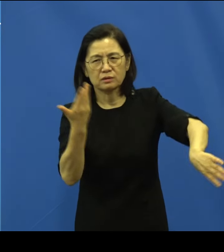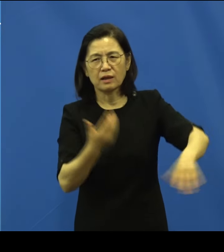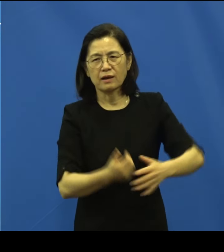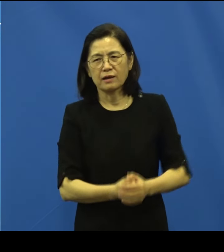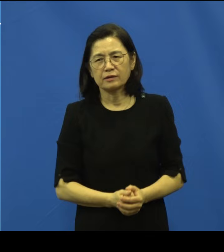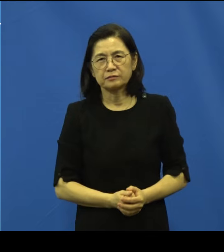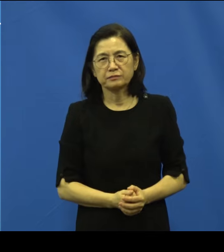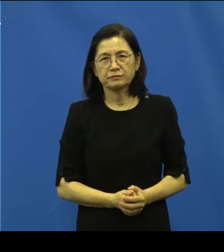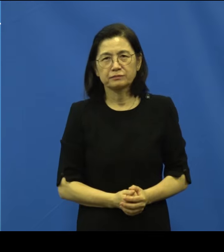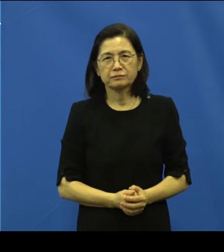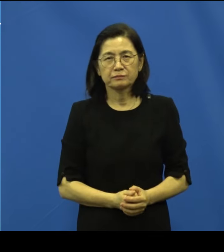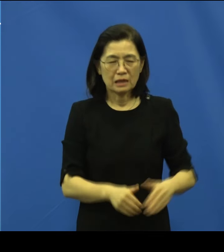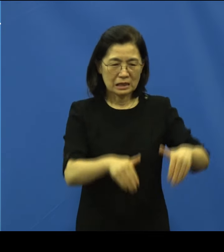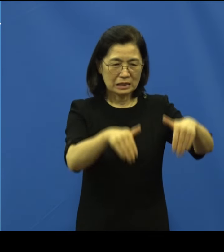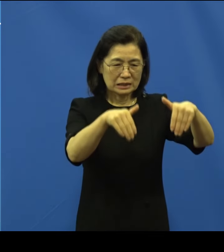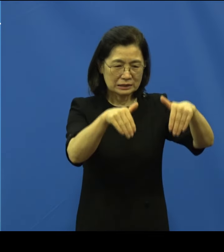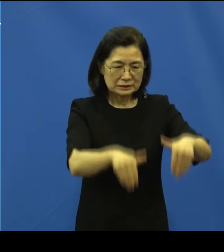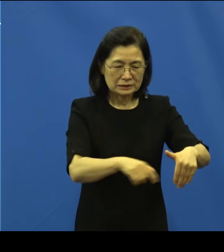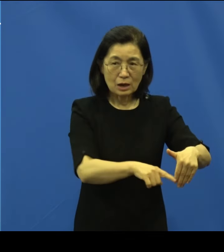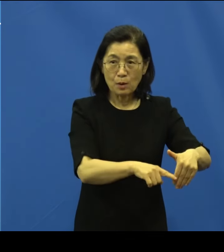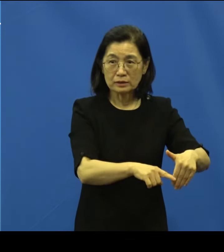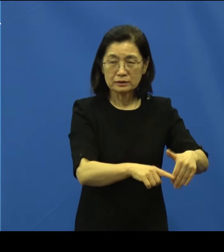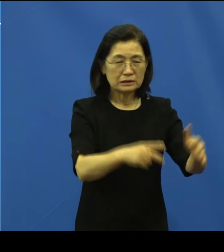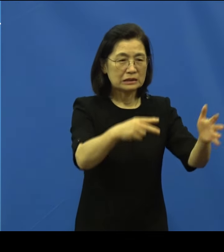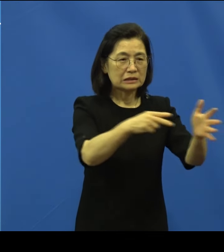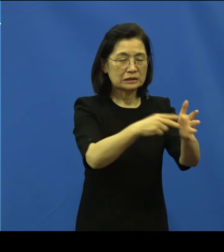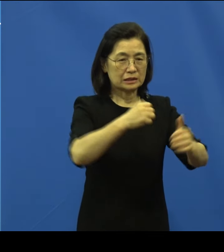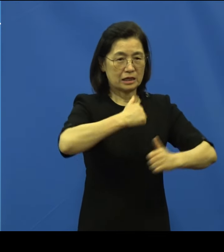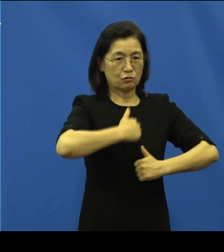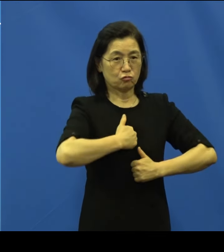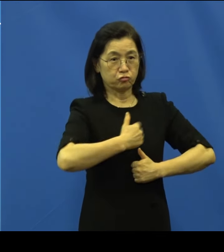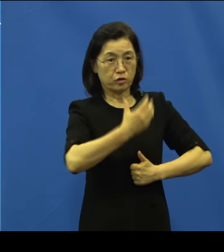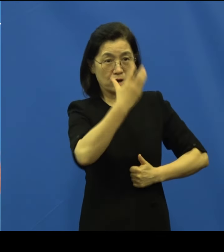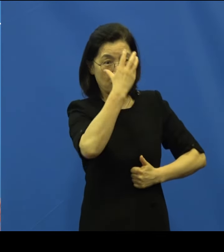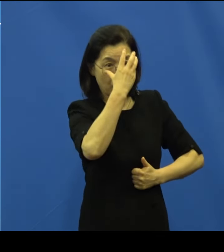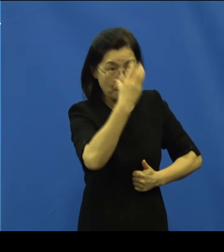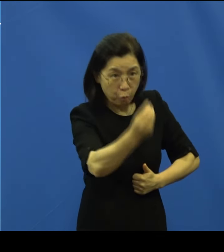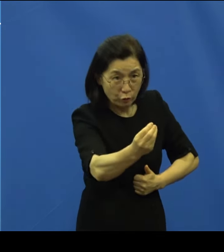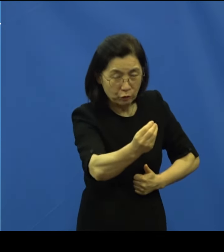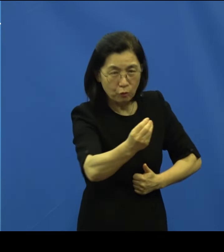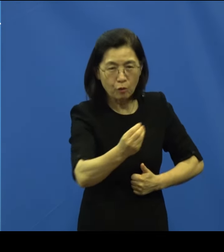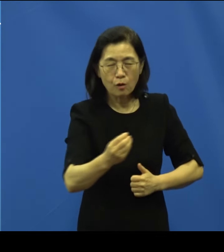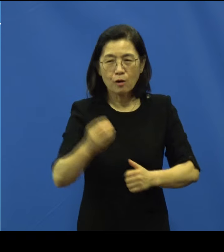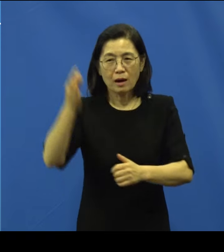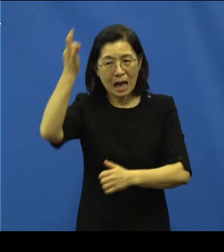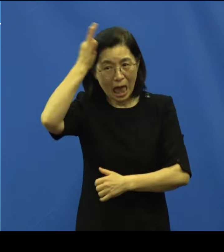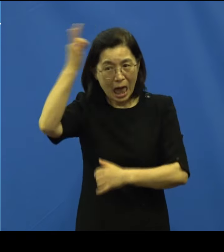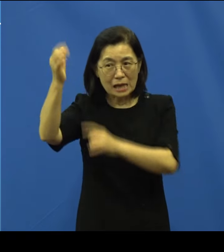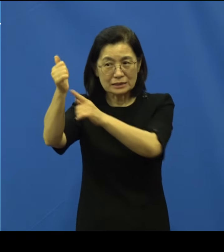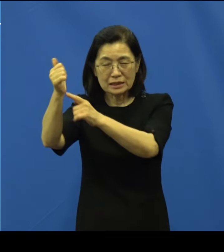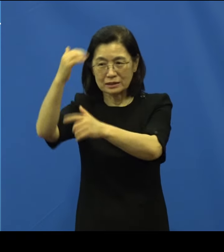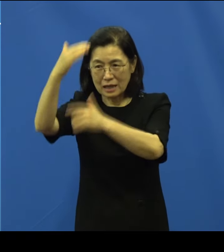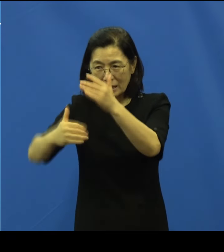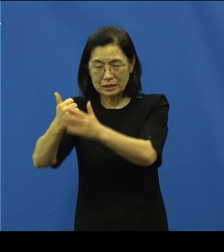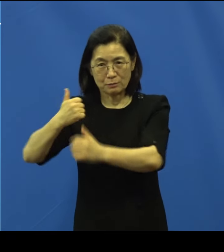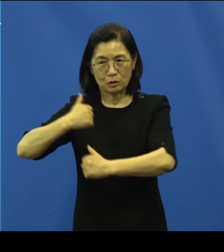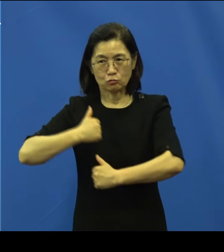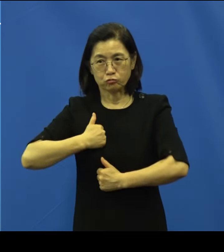이게 가능해요, 여러분. 동일한 공간에 있는데 전혀 다른 곳을 보고 있는 거예요.